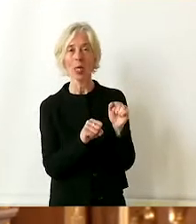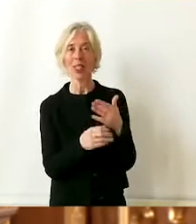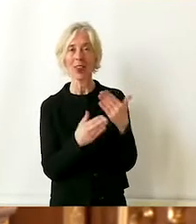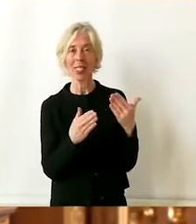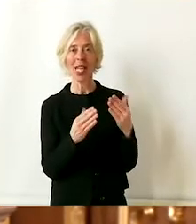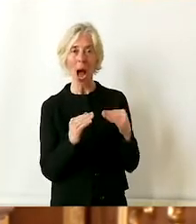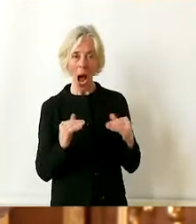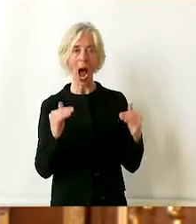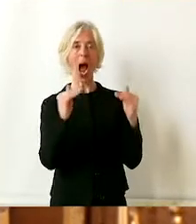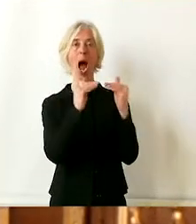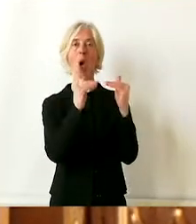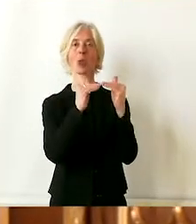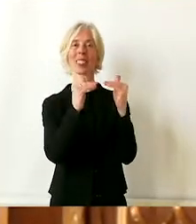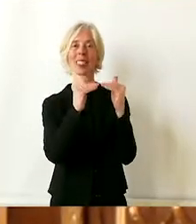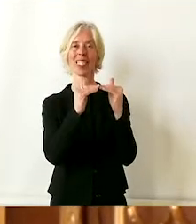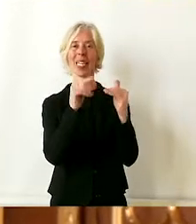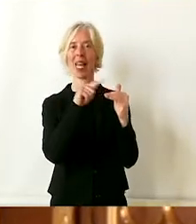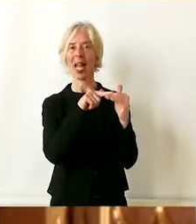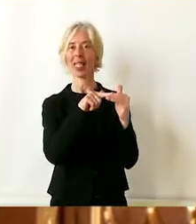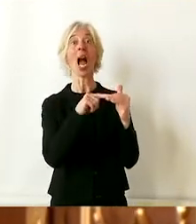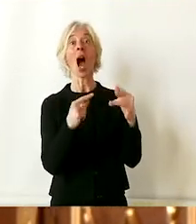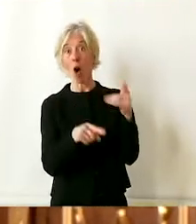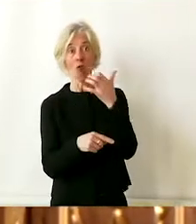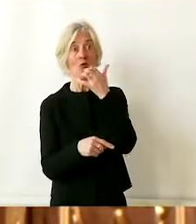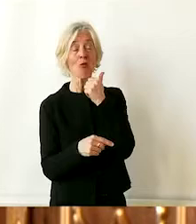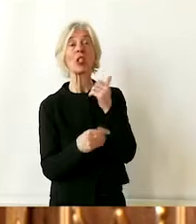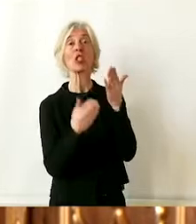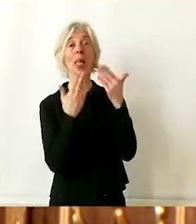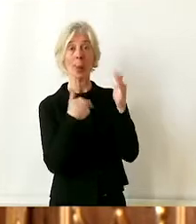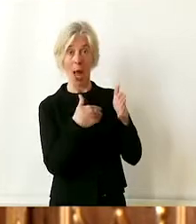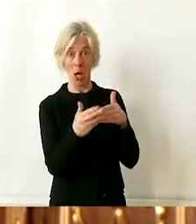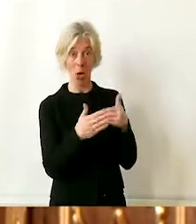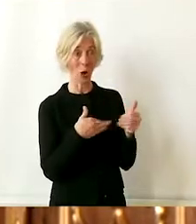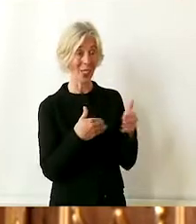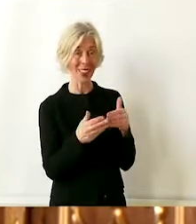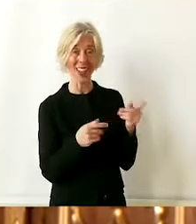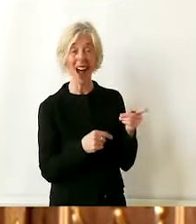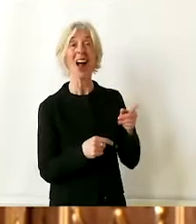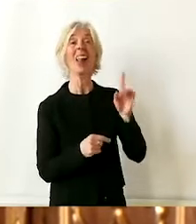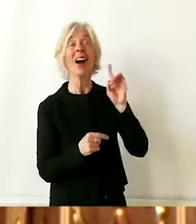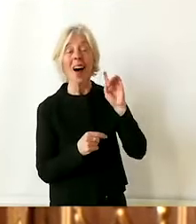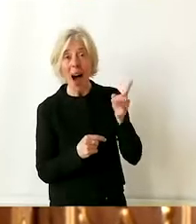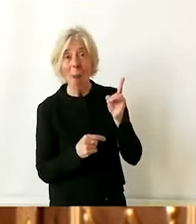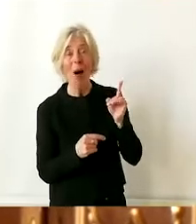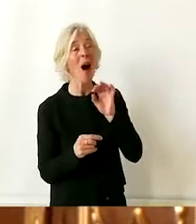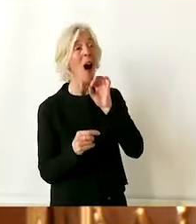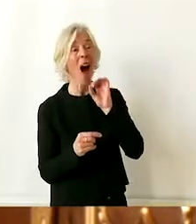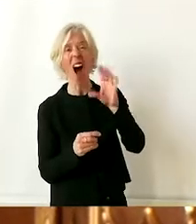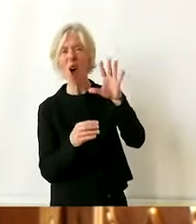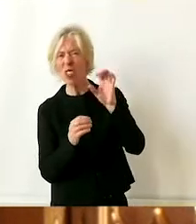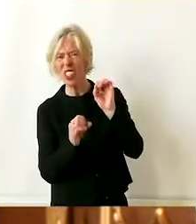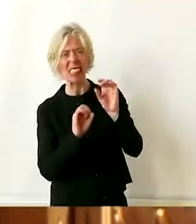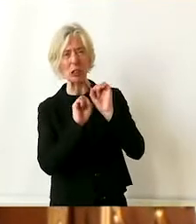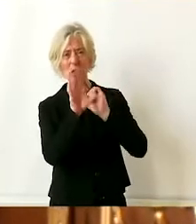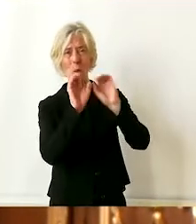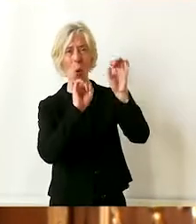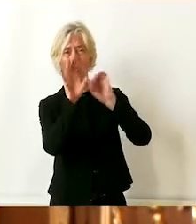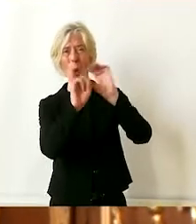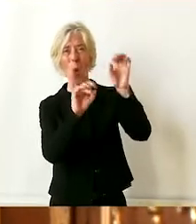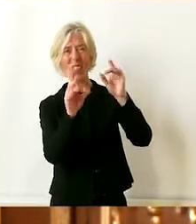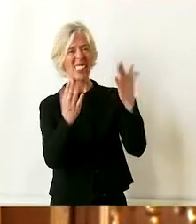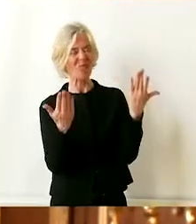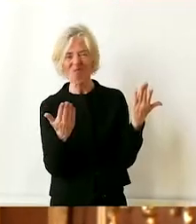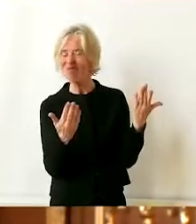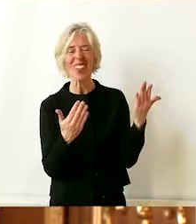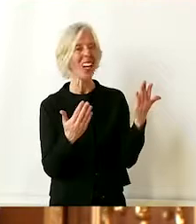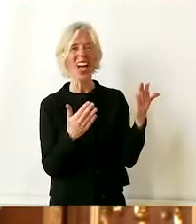Kompensation, wenn man auf dem Weg zur Klimaneutralität ist, aber bei aller Vermeidung von schädlichen Emissionen eben nicht ganz auf die